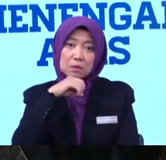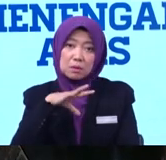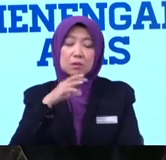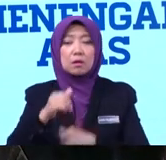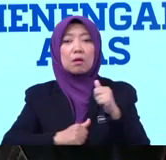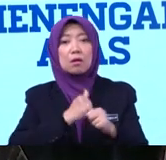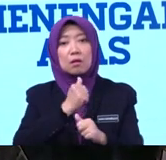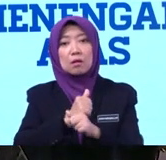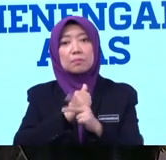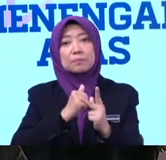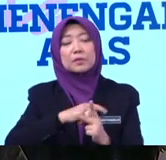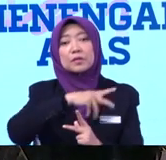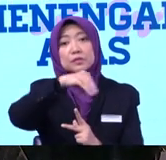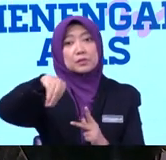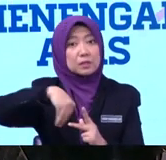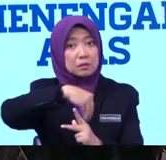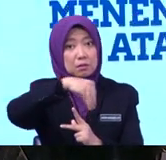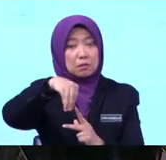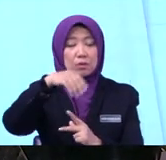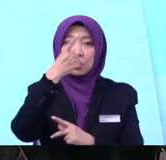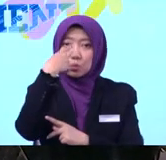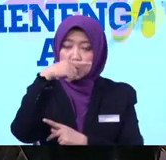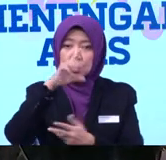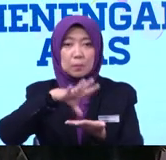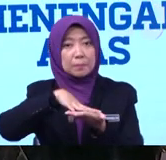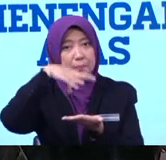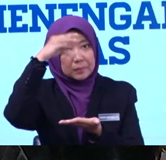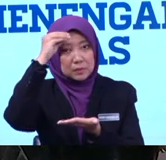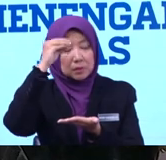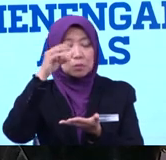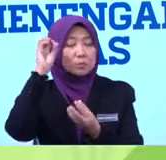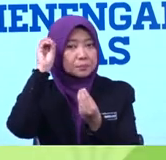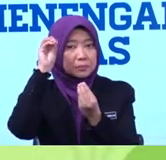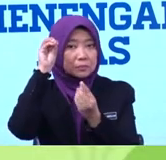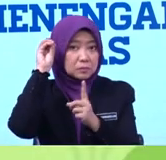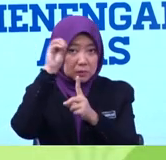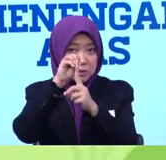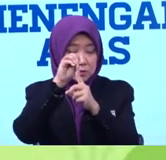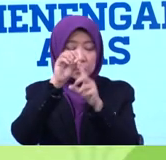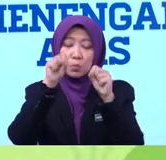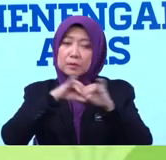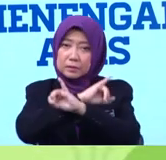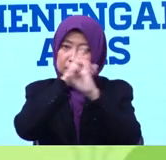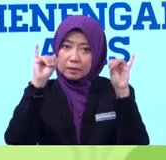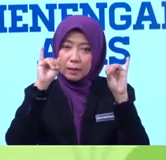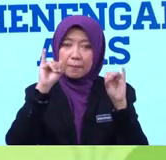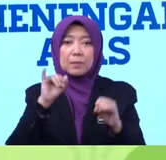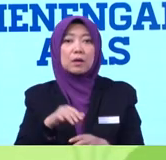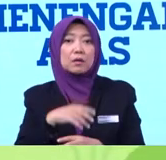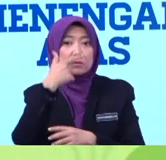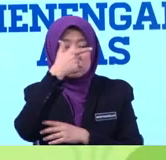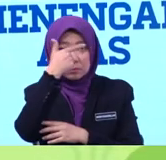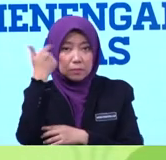bagi standar pembelajaran murid boleh yang pertama menerangkan jenis dan Puncak pencemaran alam